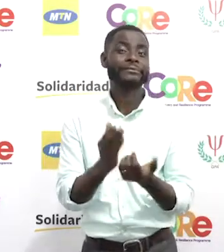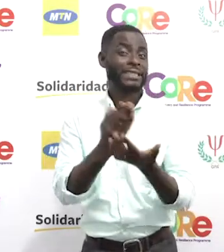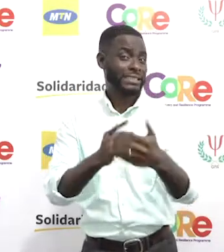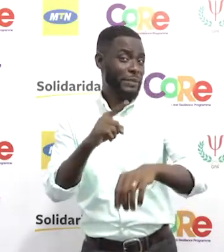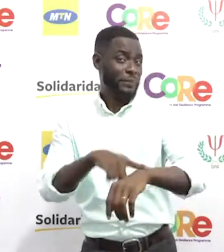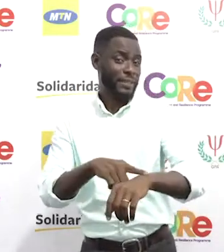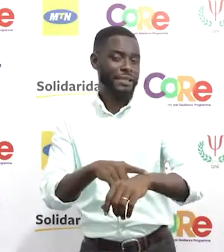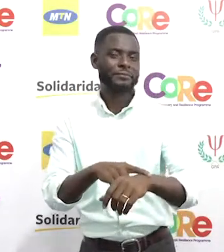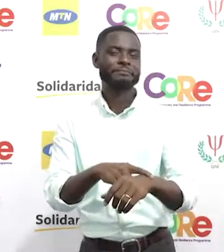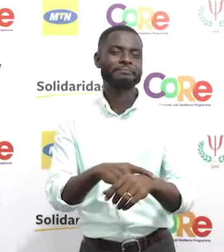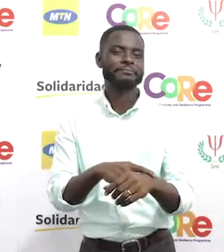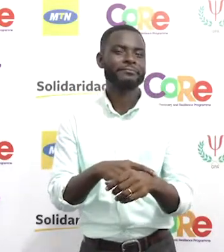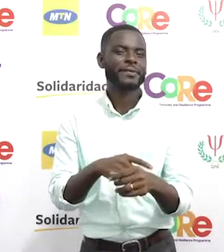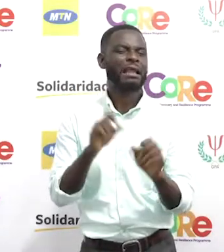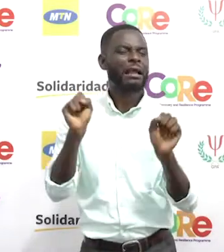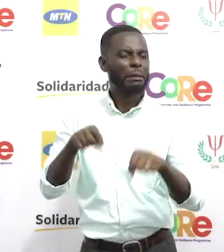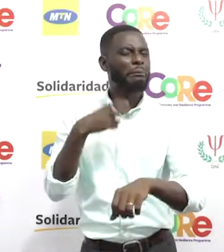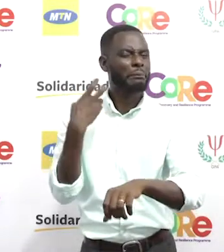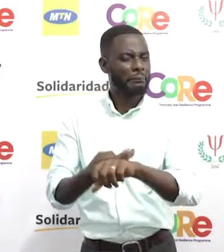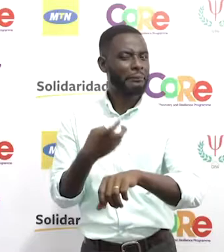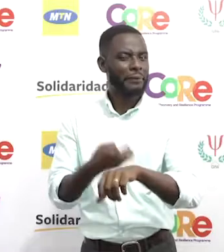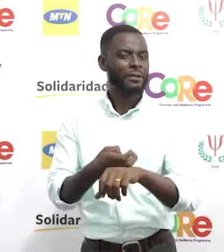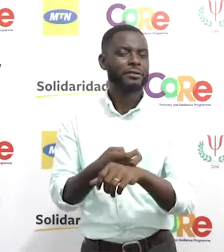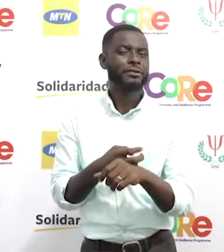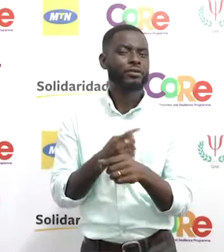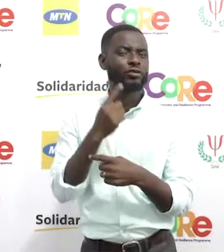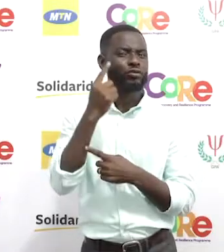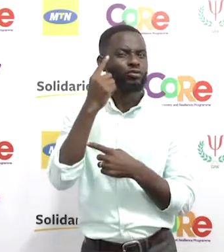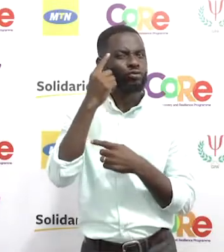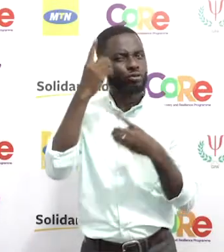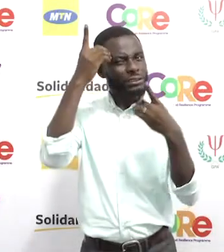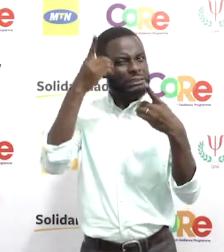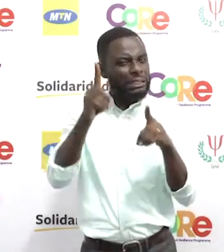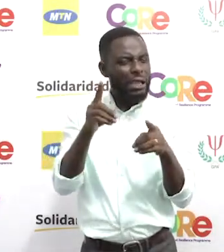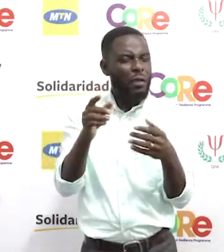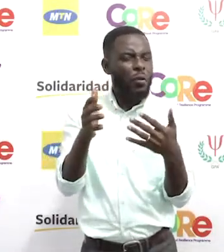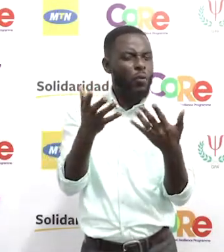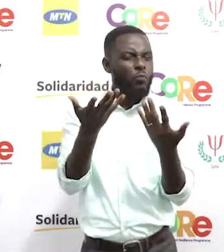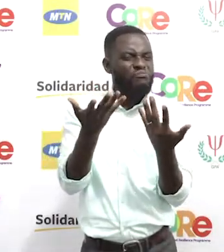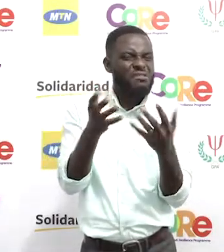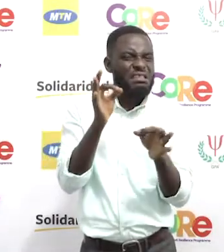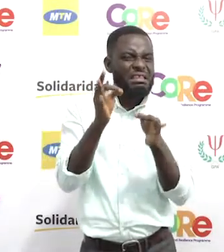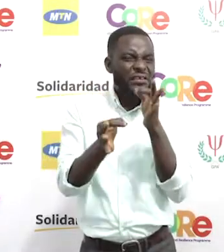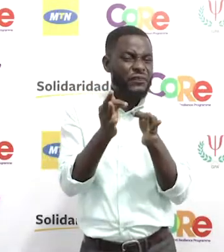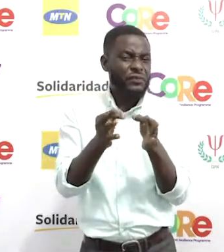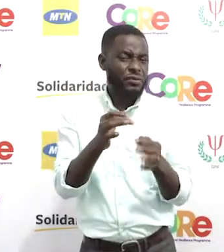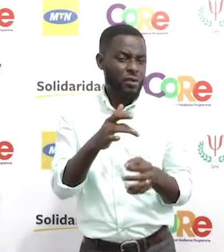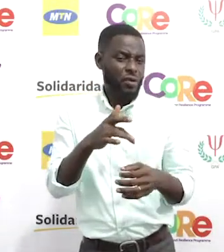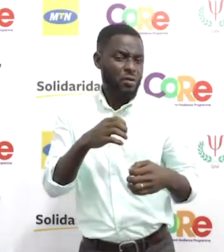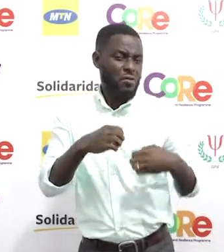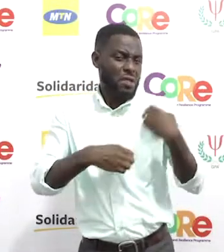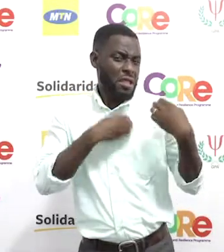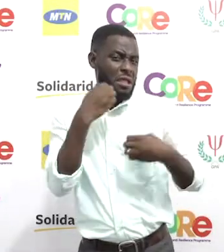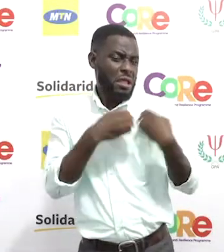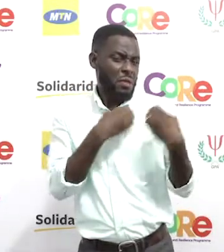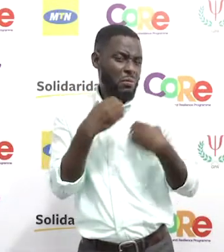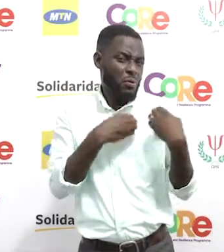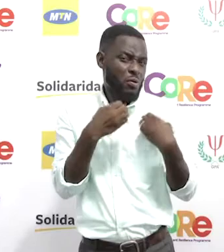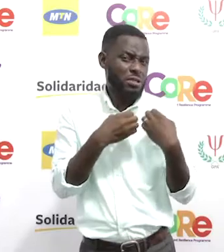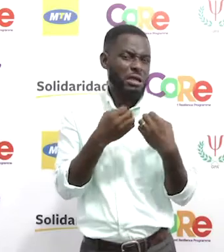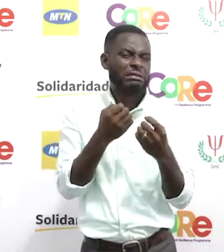ewa, ake oba ana, keji sumo papa henumo ona, lo bole na mo henumo.